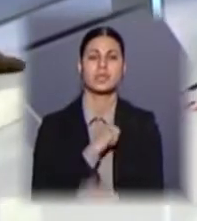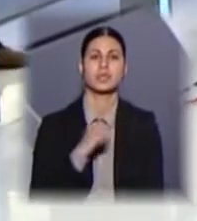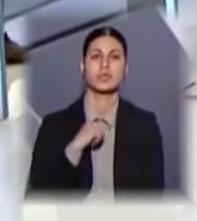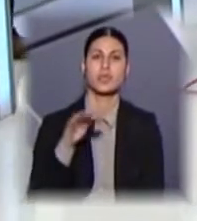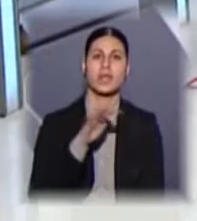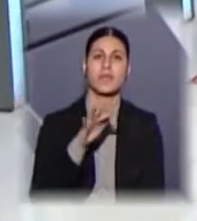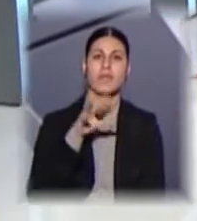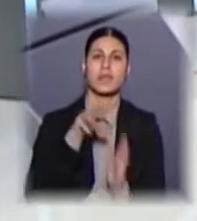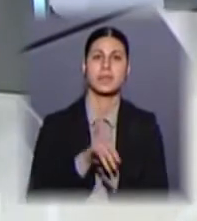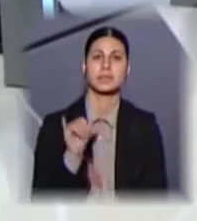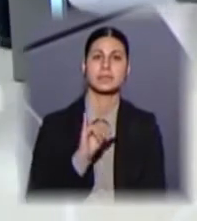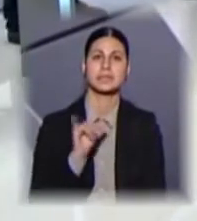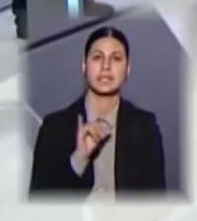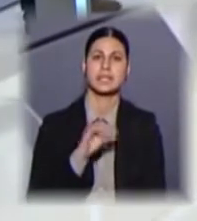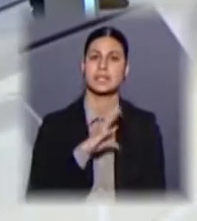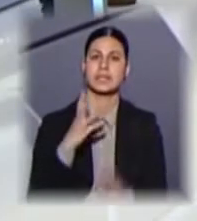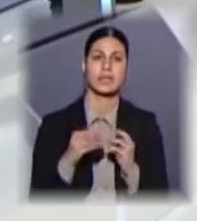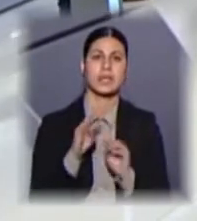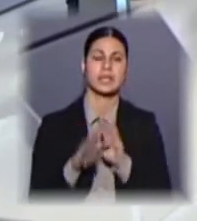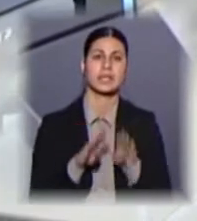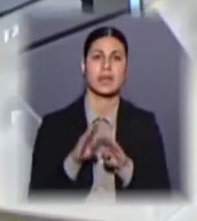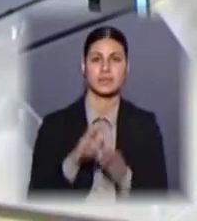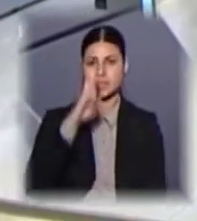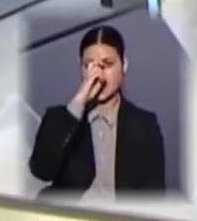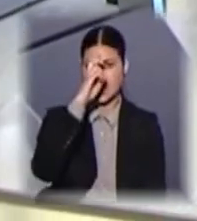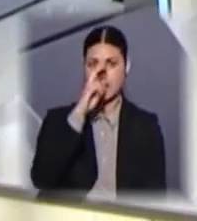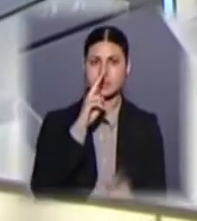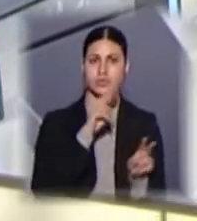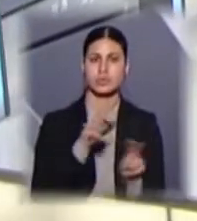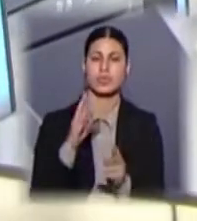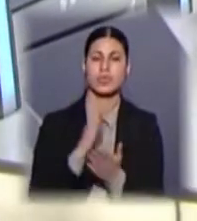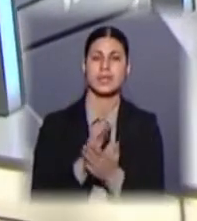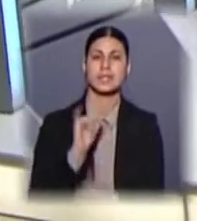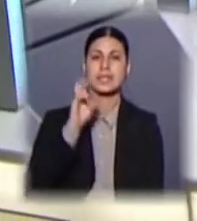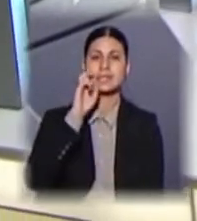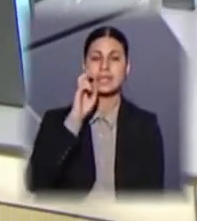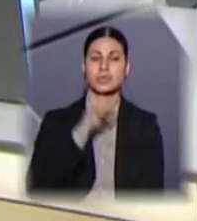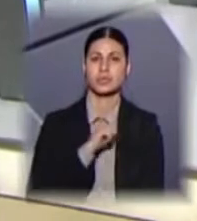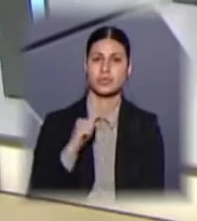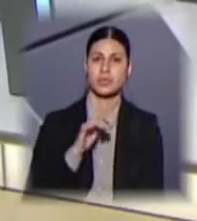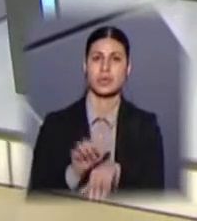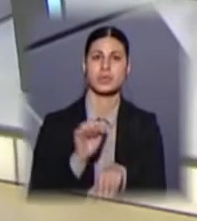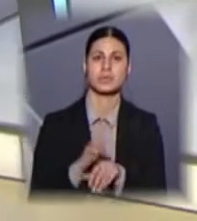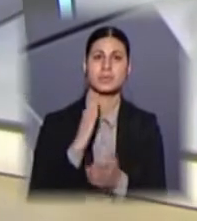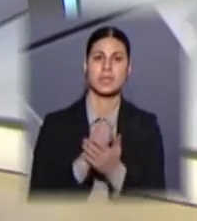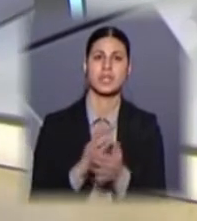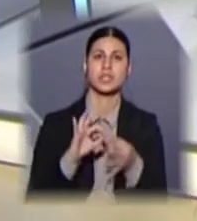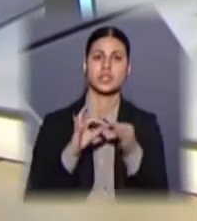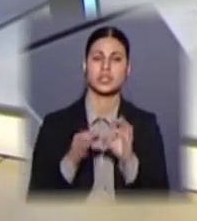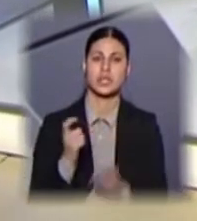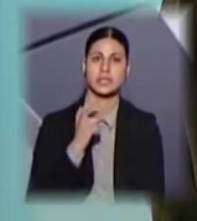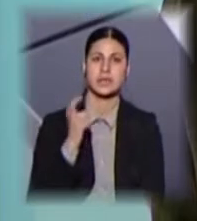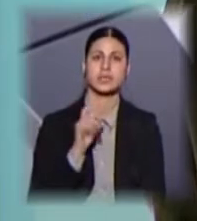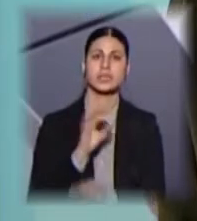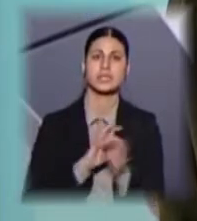სადაც ყველა ნაბიჯს აკონტროლებს სახელმწიფო, ანუ სახელმწიფო არის თავად გამომცემელი, შინაარსის ავტორიც,